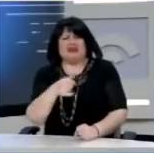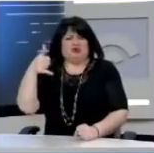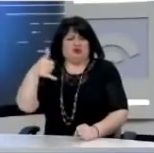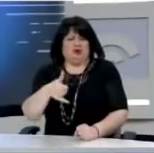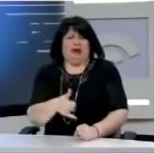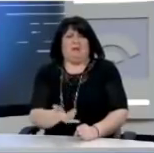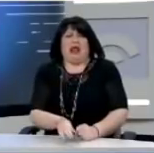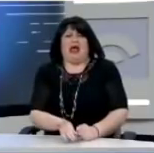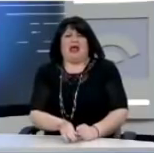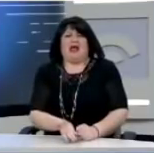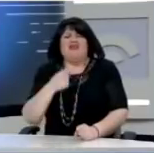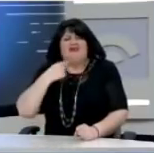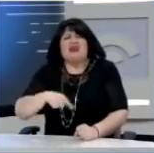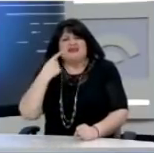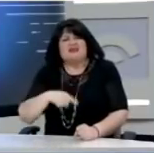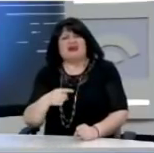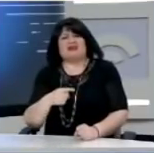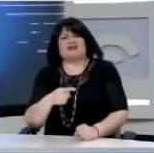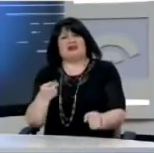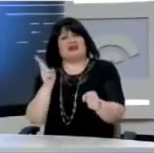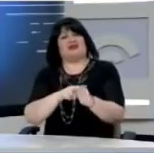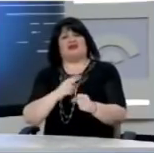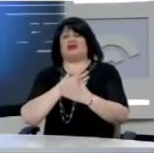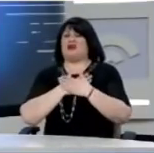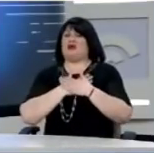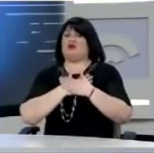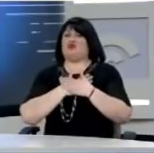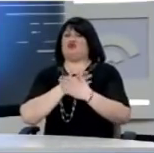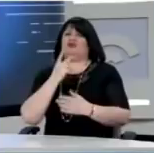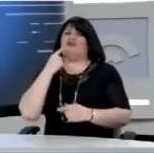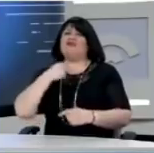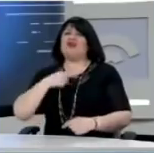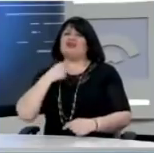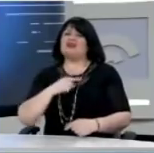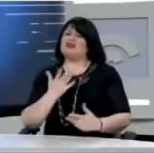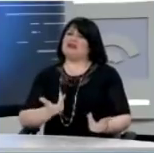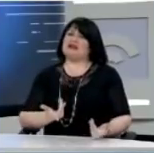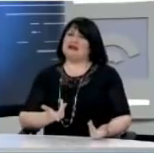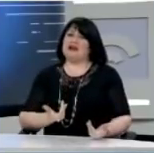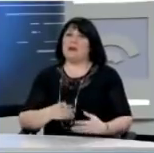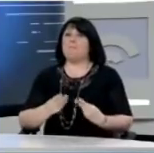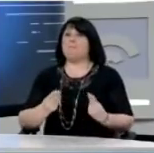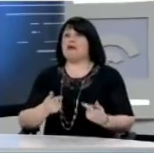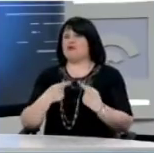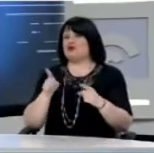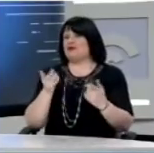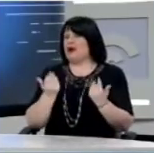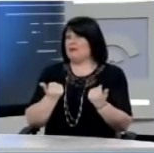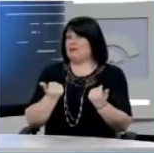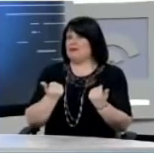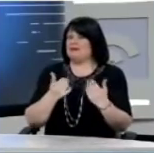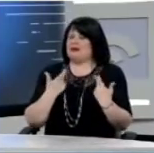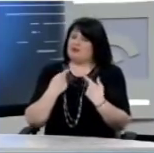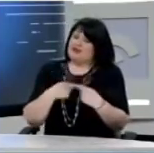χαμηλά να υβρίζετε ακόμα και νεκρούς ανθρώπους? Μήπως τελικά δεν είναι έτσι τα πράγματα?